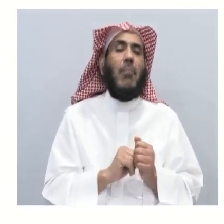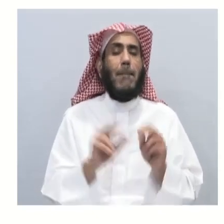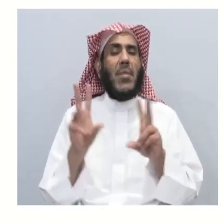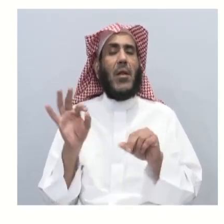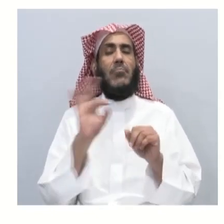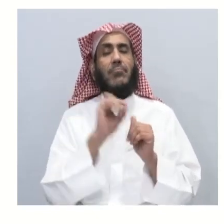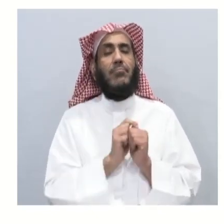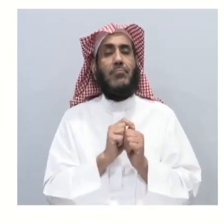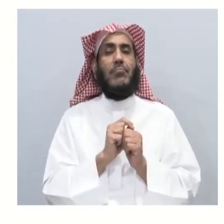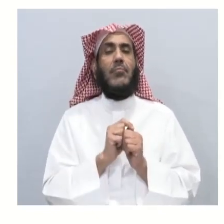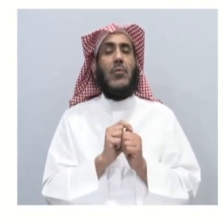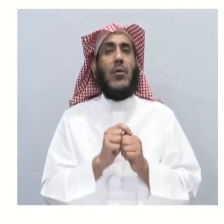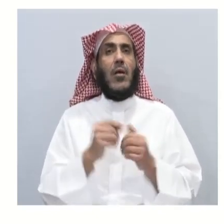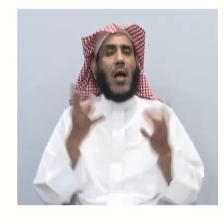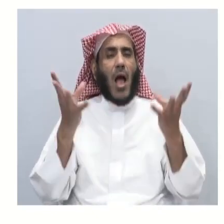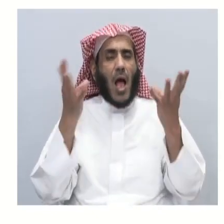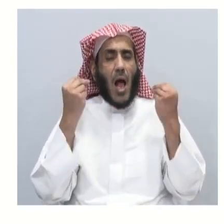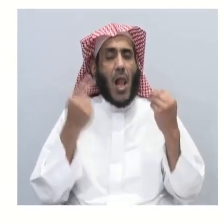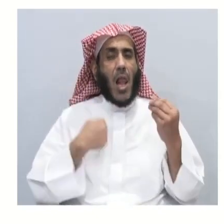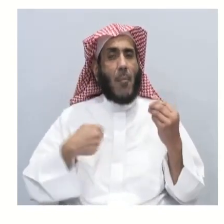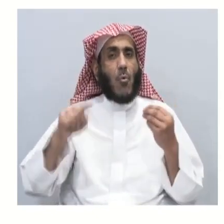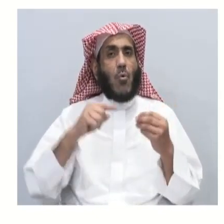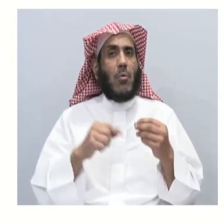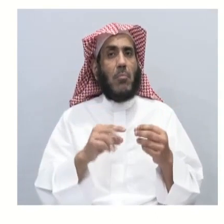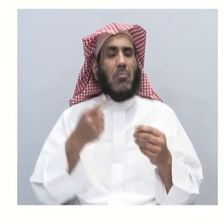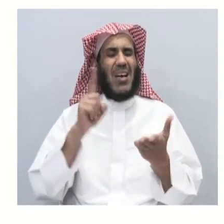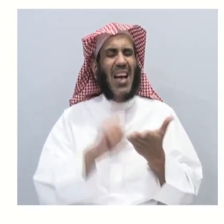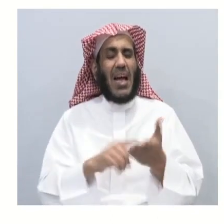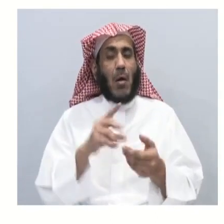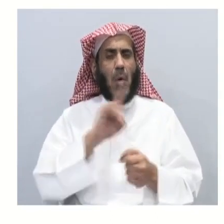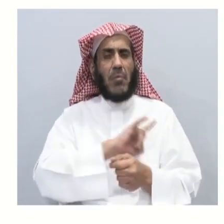مثلاً، أعلم أن لا إتقان بدون تدريب،